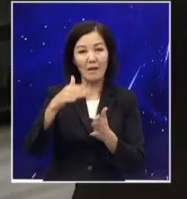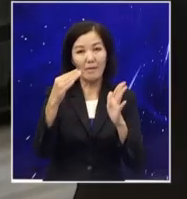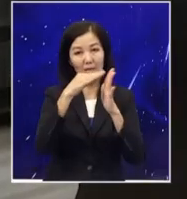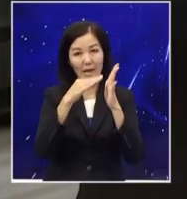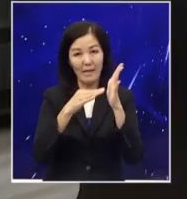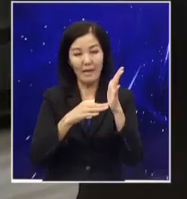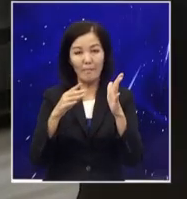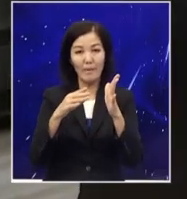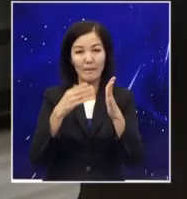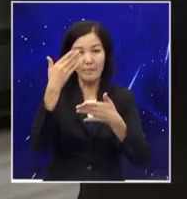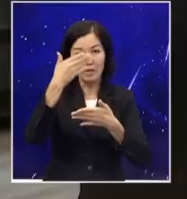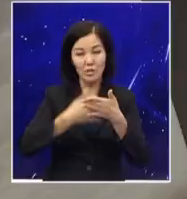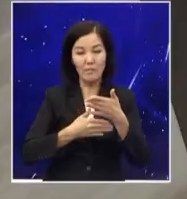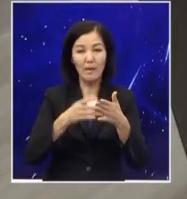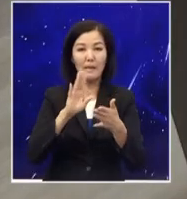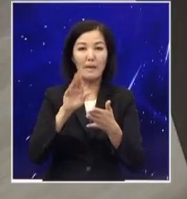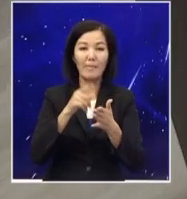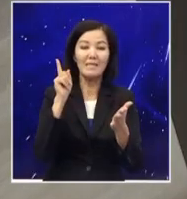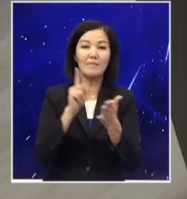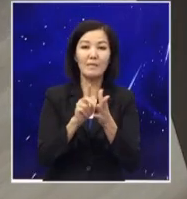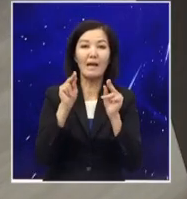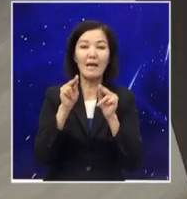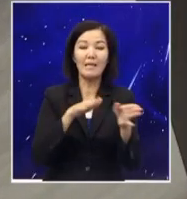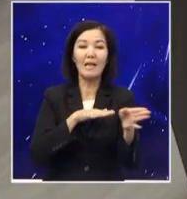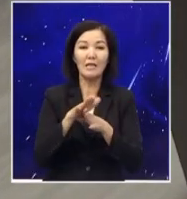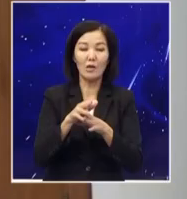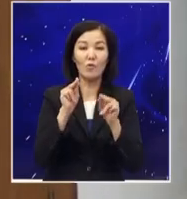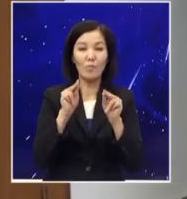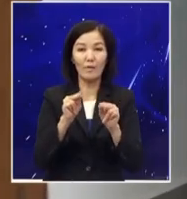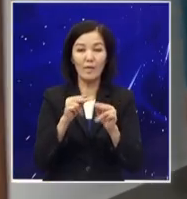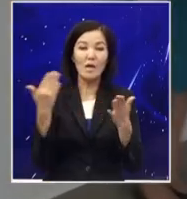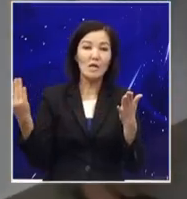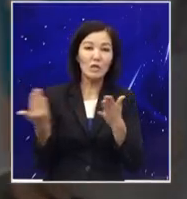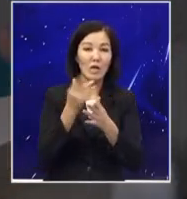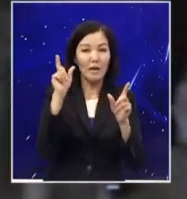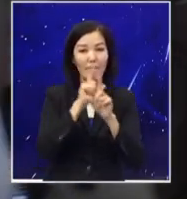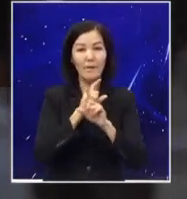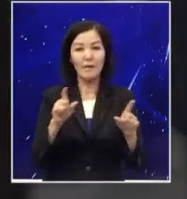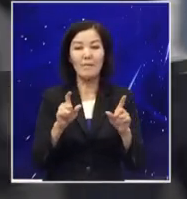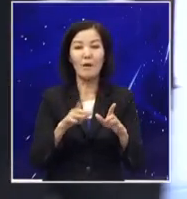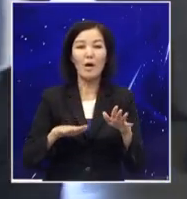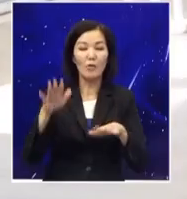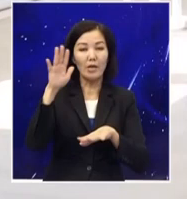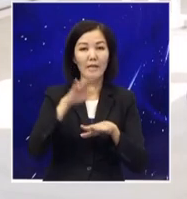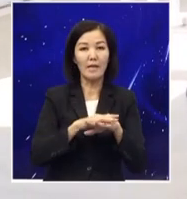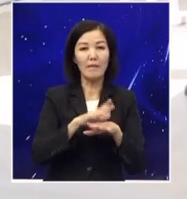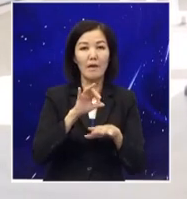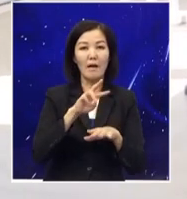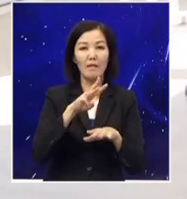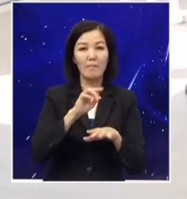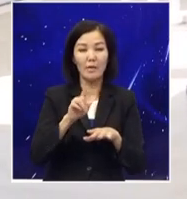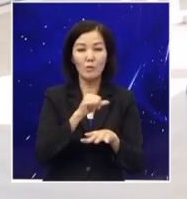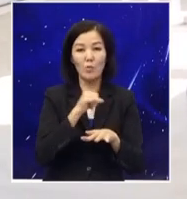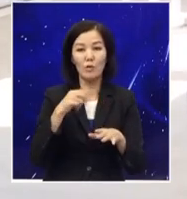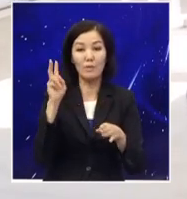кезегінде мекеме басшысының басты міндетін әділ атқаруына негіз болмақ. Су жаңа білім шаңырағын аудан әкімі Алмас Әділ өз